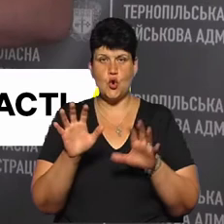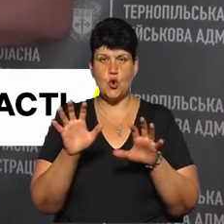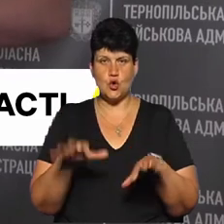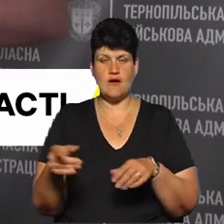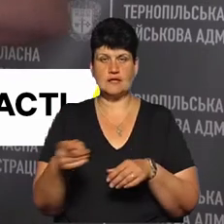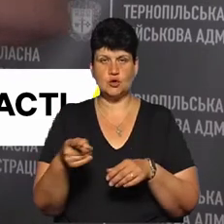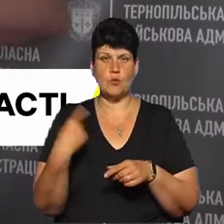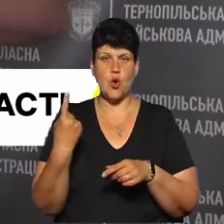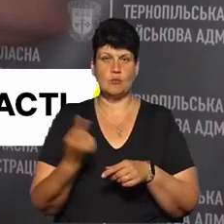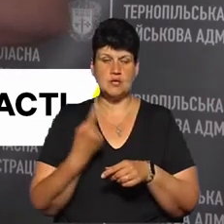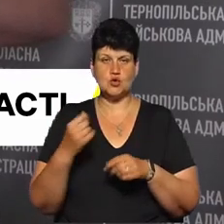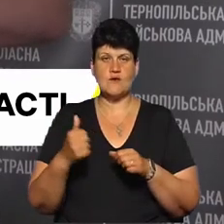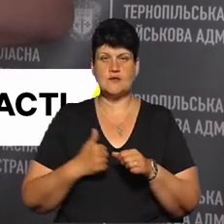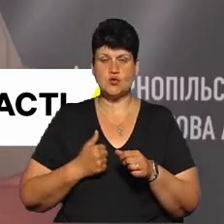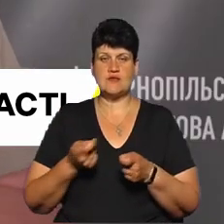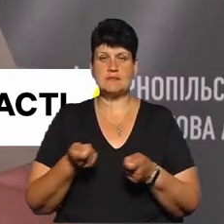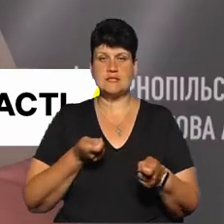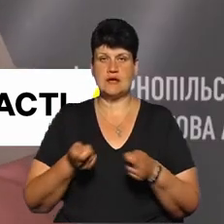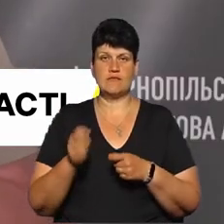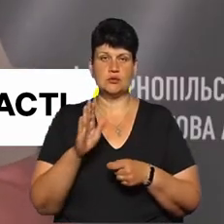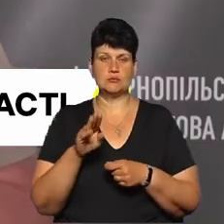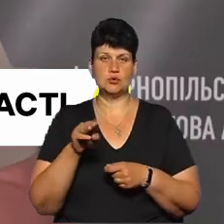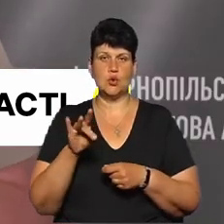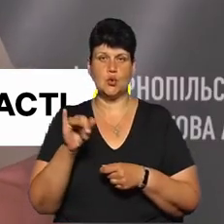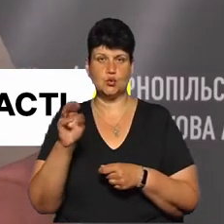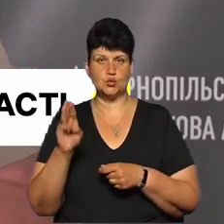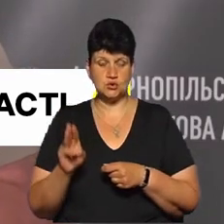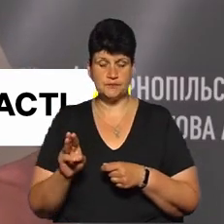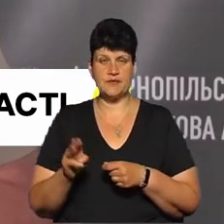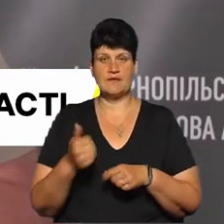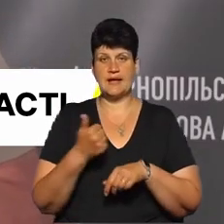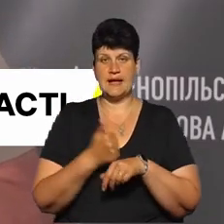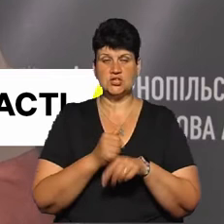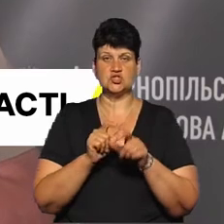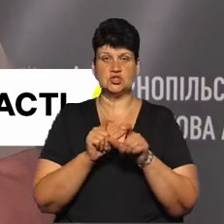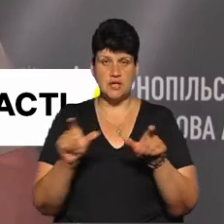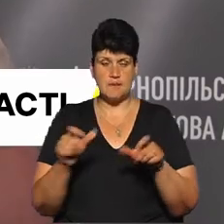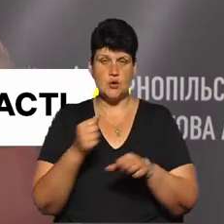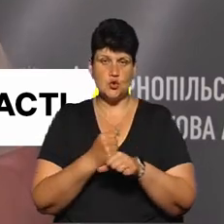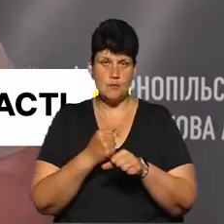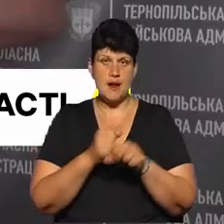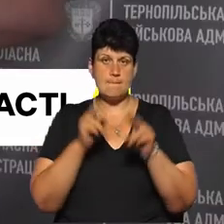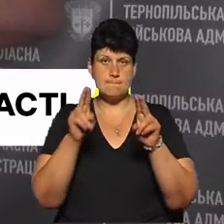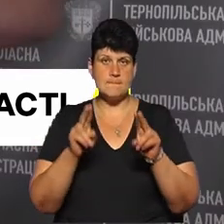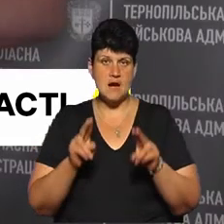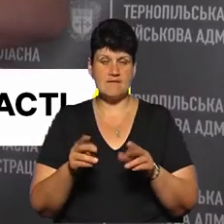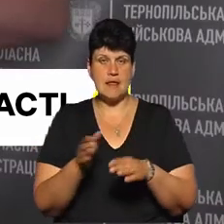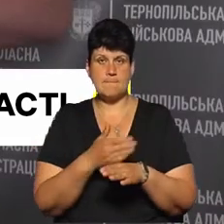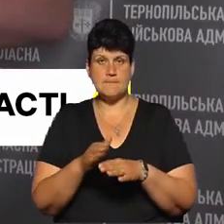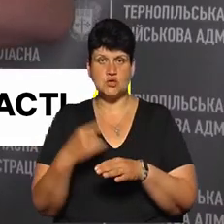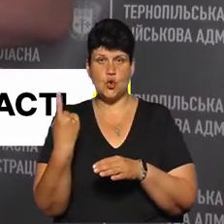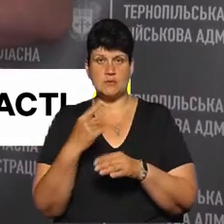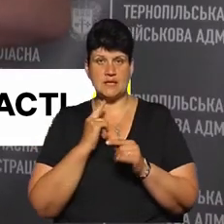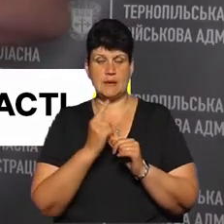Тернопільської обласної військової адміністрації Володимир Труш. За його словами, в Генштабі зараз розробляють правила міжобласних поїздок людей, які перебувають